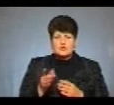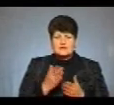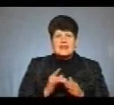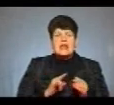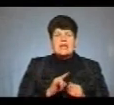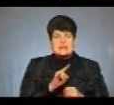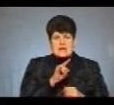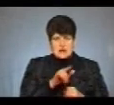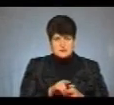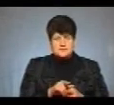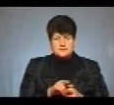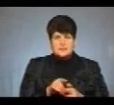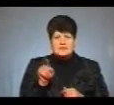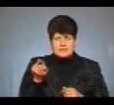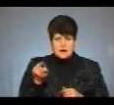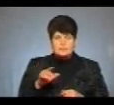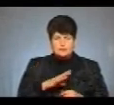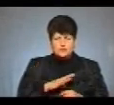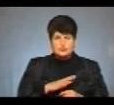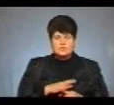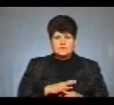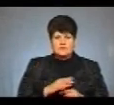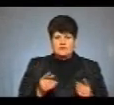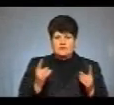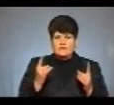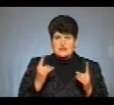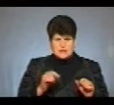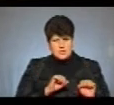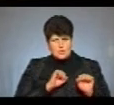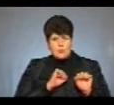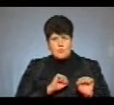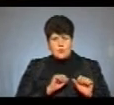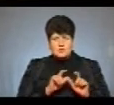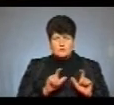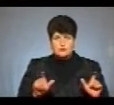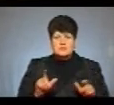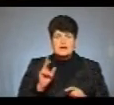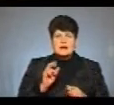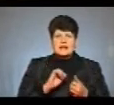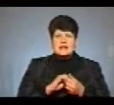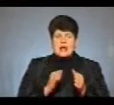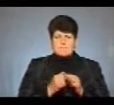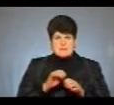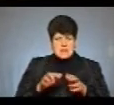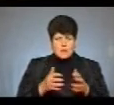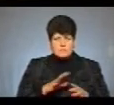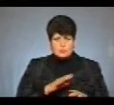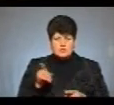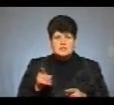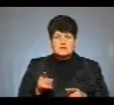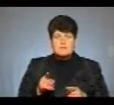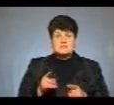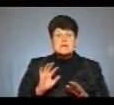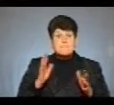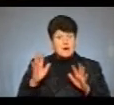літак. Там був досить великий опорний пункт, там були колишні каменоломні. Тобто цей район зараз